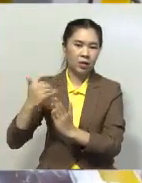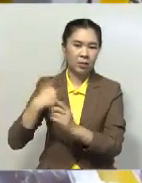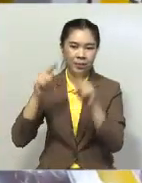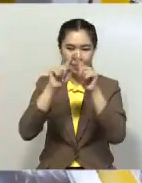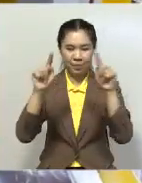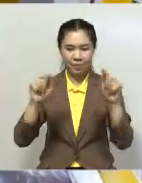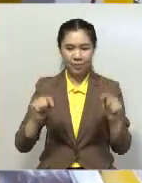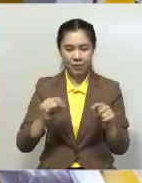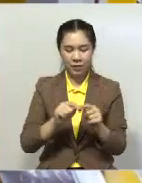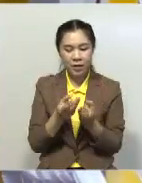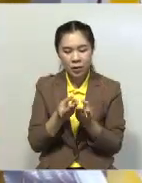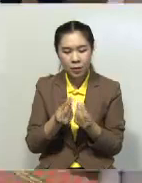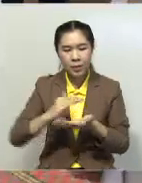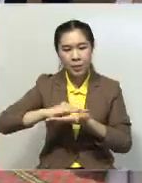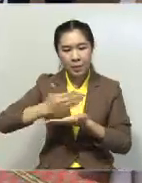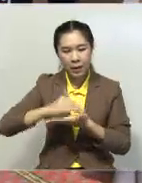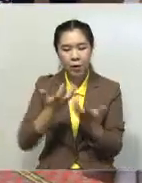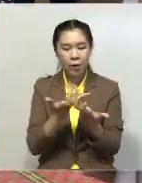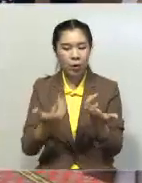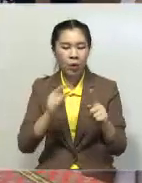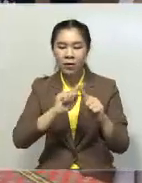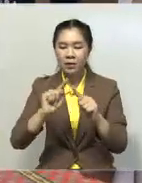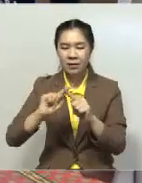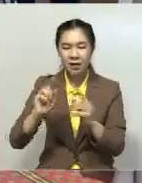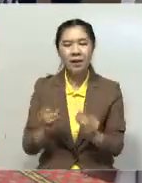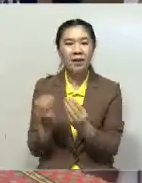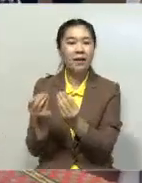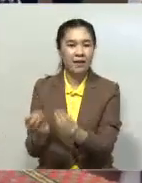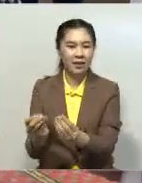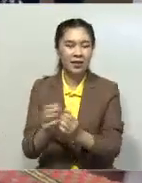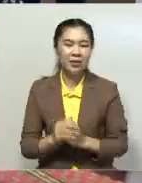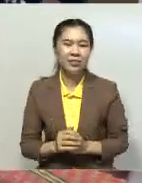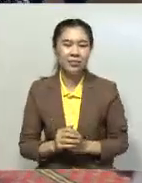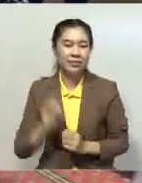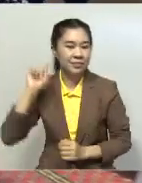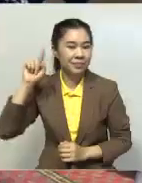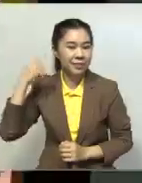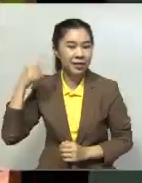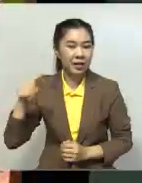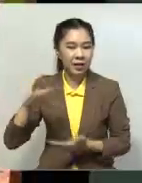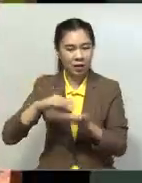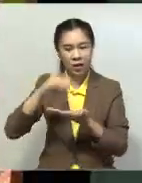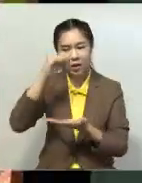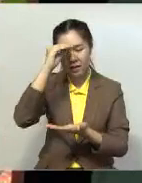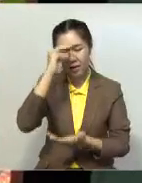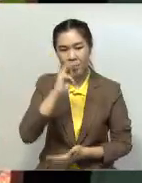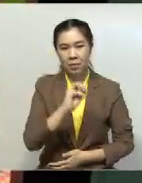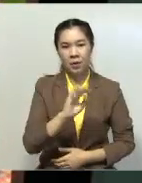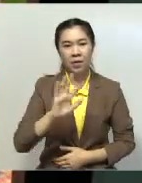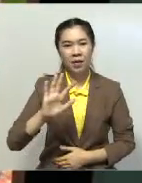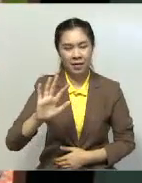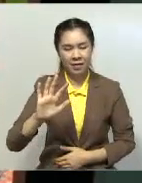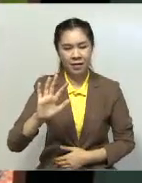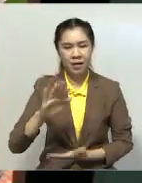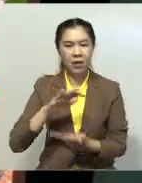ฉายาลักษณ์ทะเบียนบ้านและของใช้ต่างๆด้วยค่ะสำหรับนางสาวสกุลการขณะนี้ศึกษาอยู่ชั้นมัธยมศึกษาปีที่